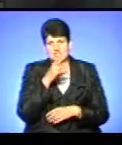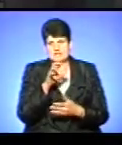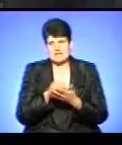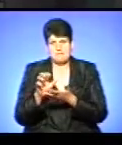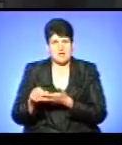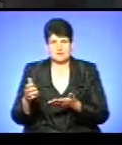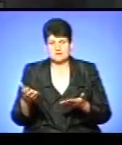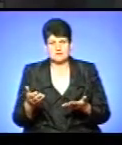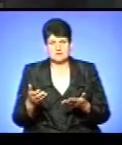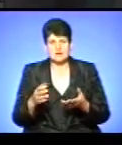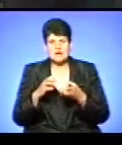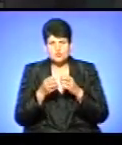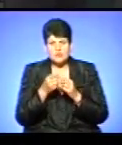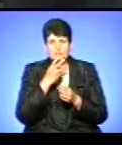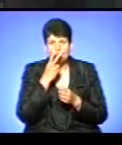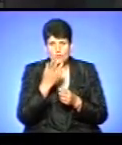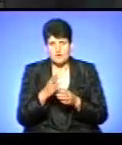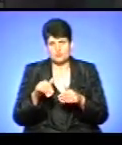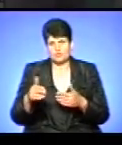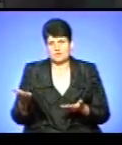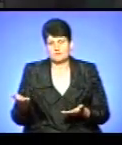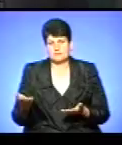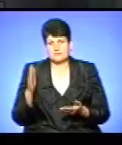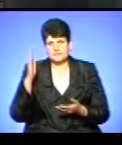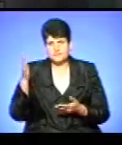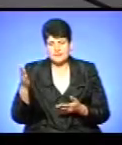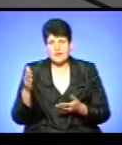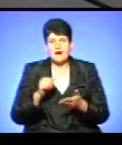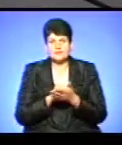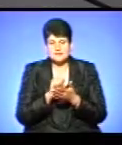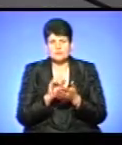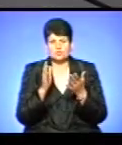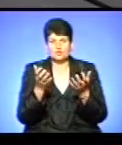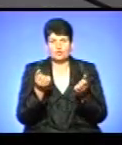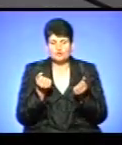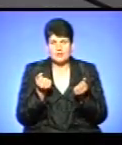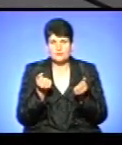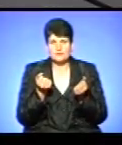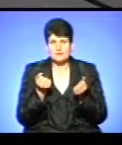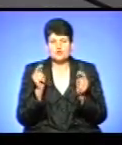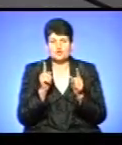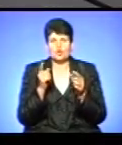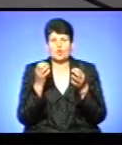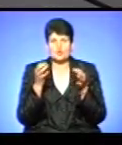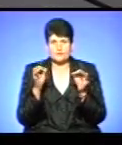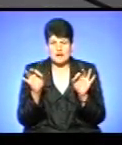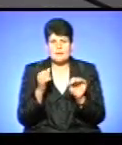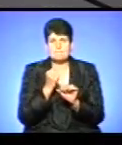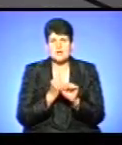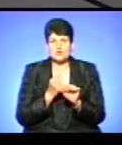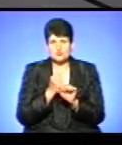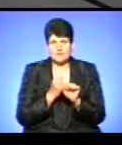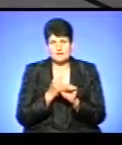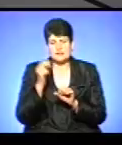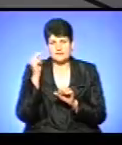займатися. Результат побачимо згодом. І, власне, атестат вони будуть отримувати як так такий, що дозволяє працювати і